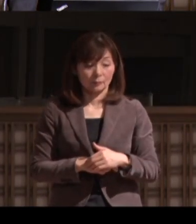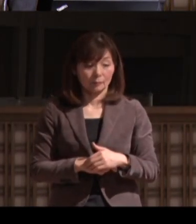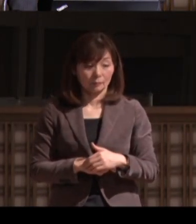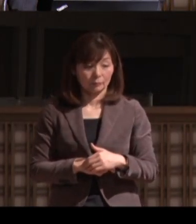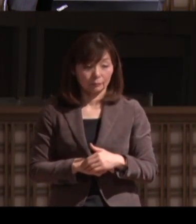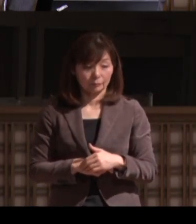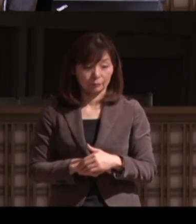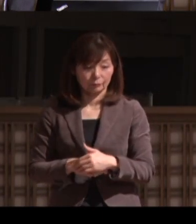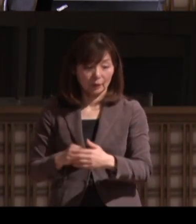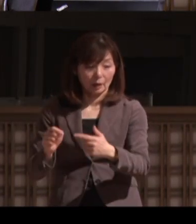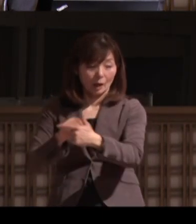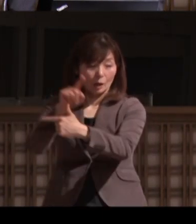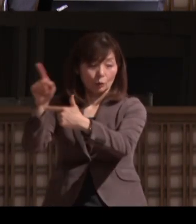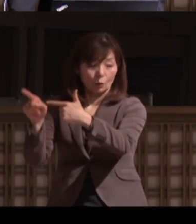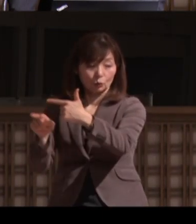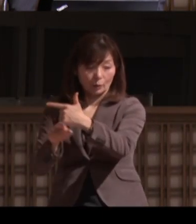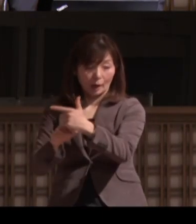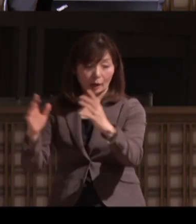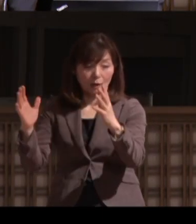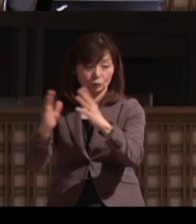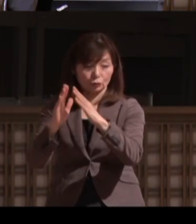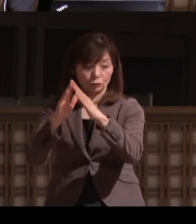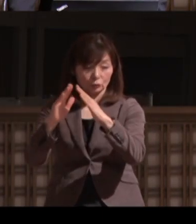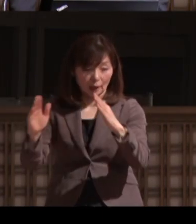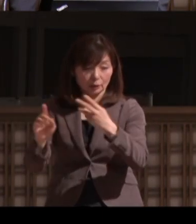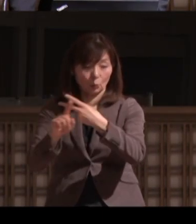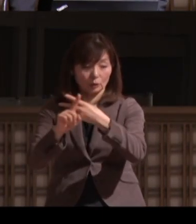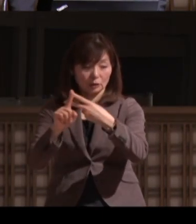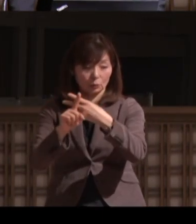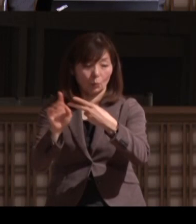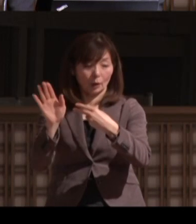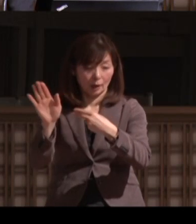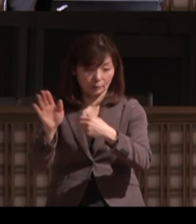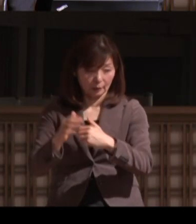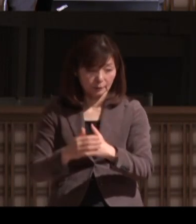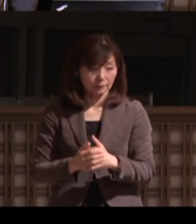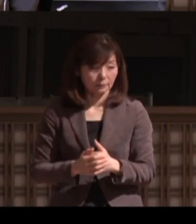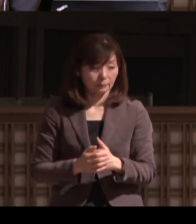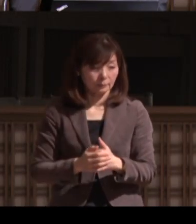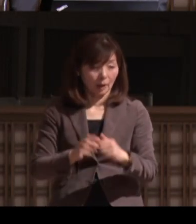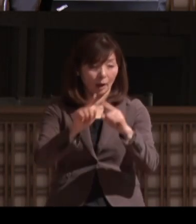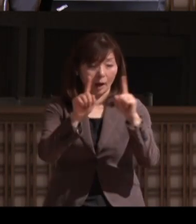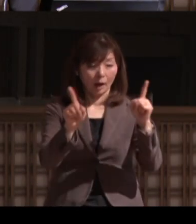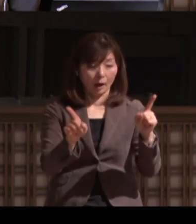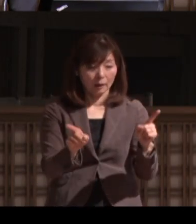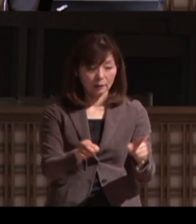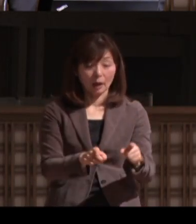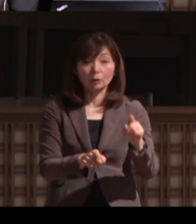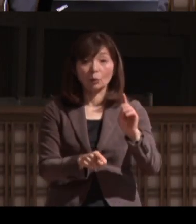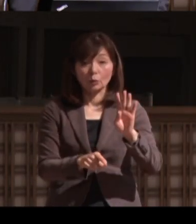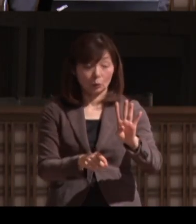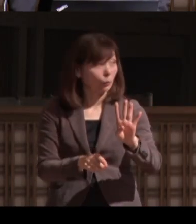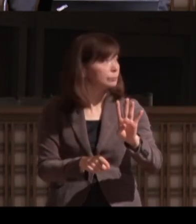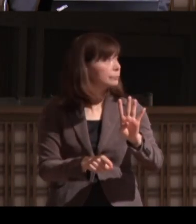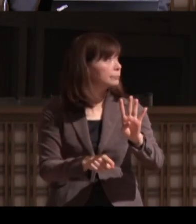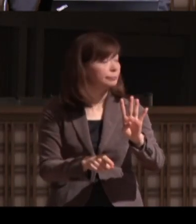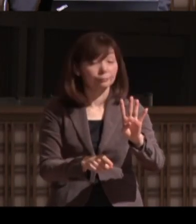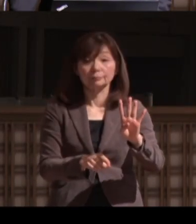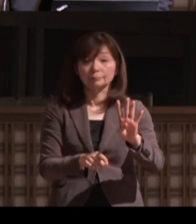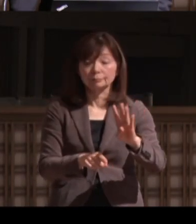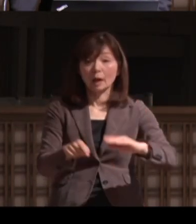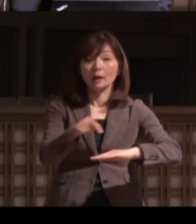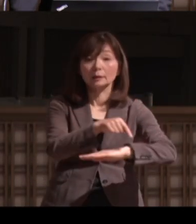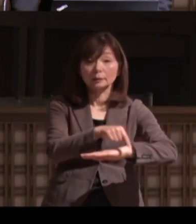目に集会機能というのがございますそしてえかこの4計画と予算がまあ